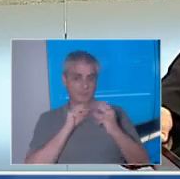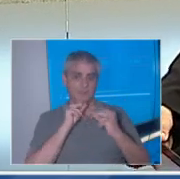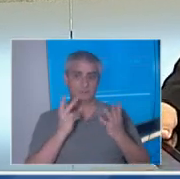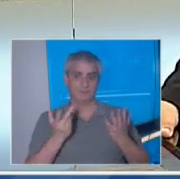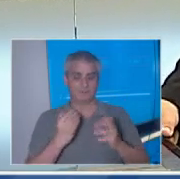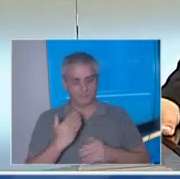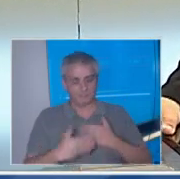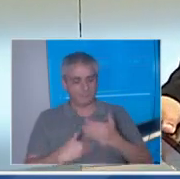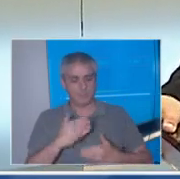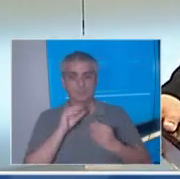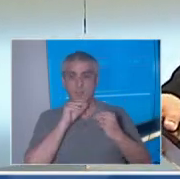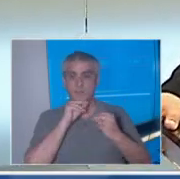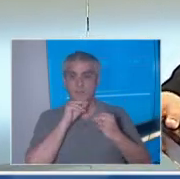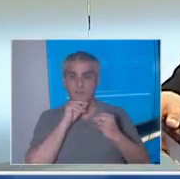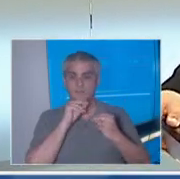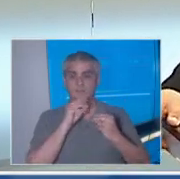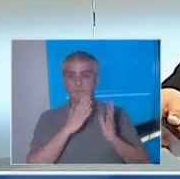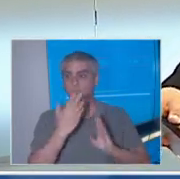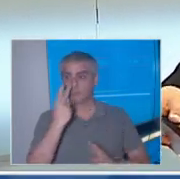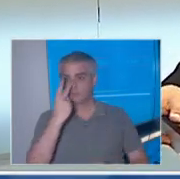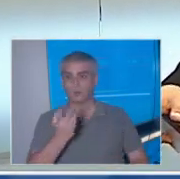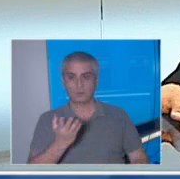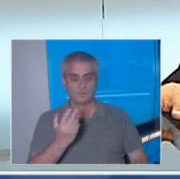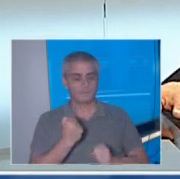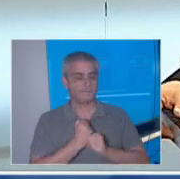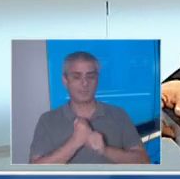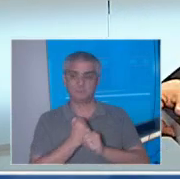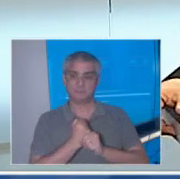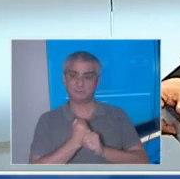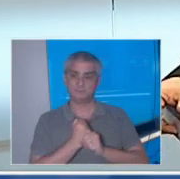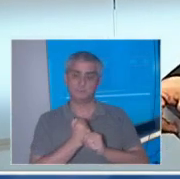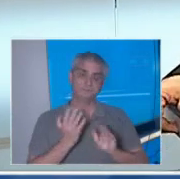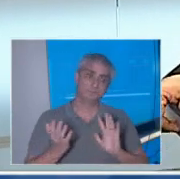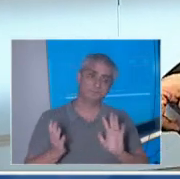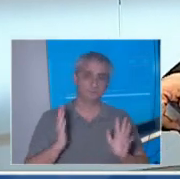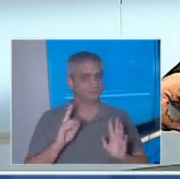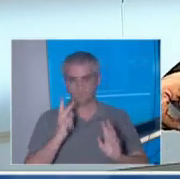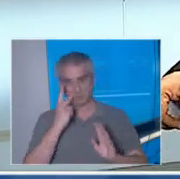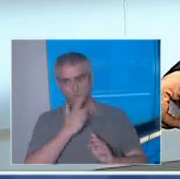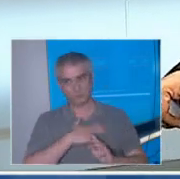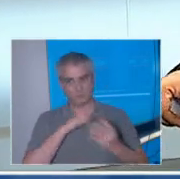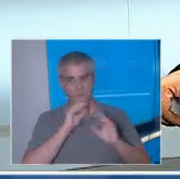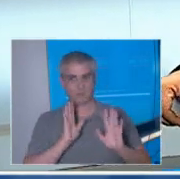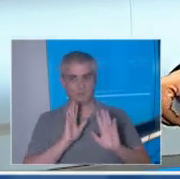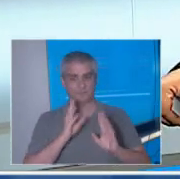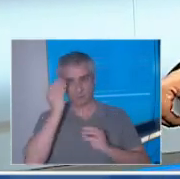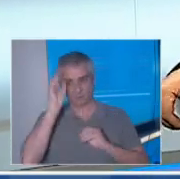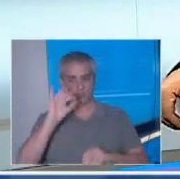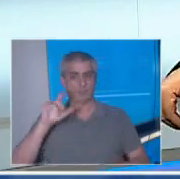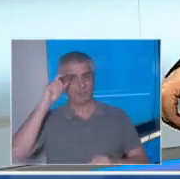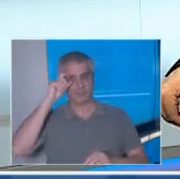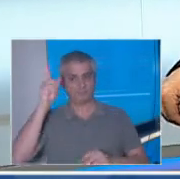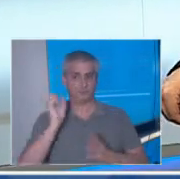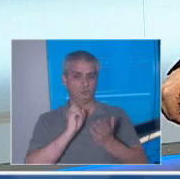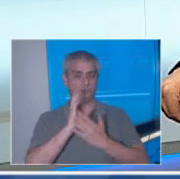מניעים את הגלגלים לדבר. למרות שבצד אנחנו רואים מעשים שאיך נאמר, לא נראה שהם רוצים לדבר. כן. בין אם זה ההודעה של יריב לוין